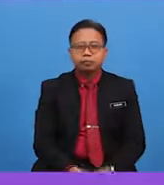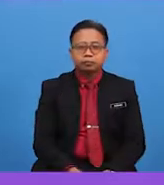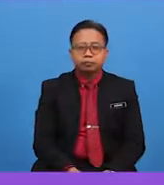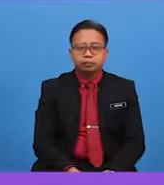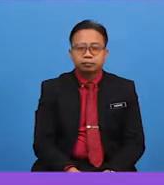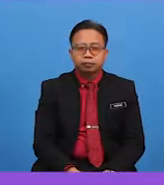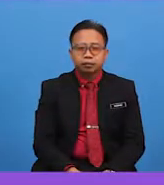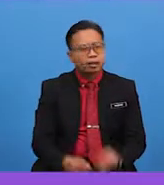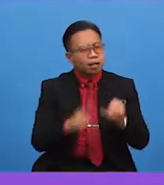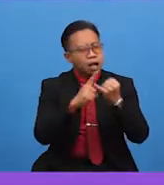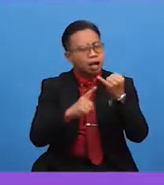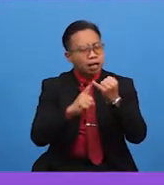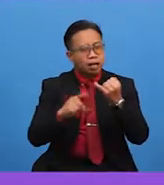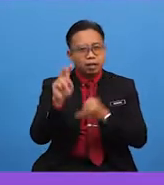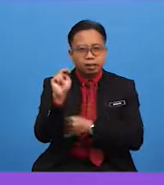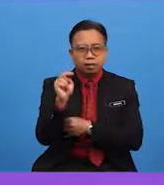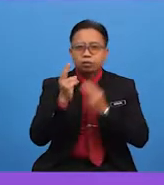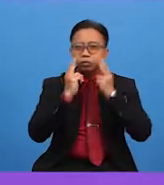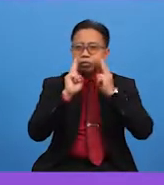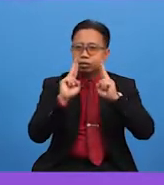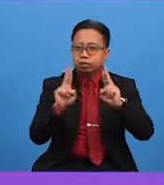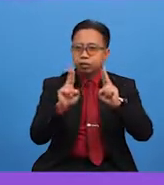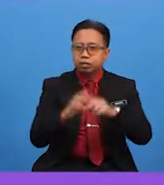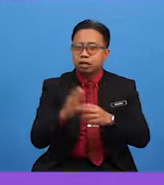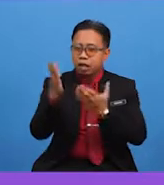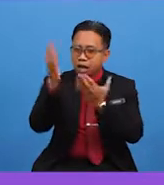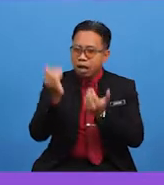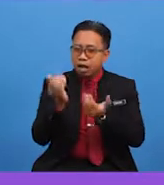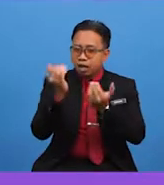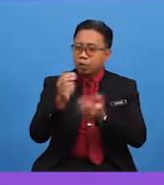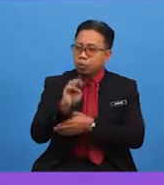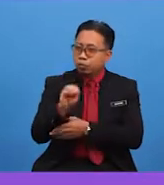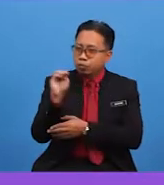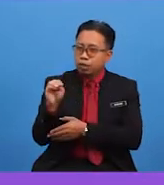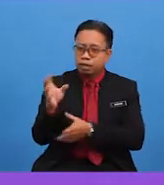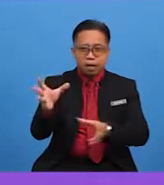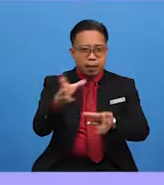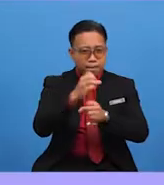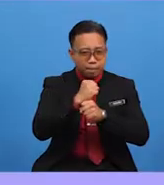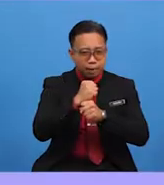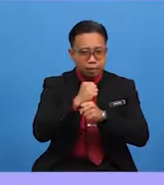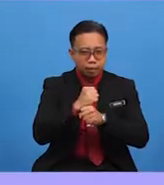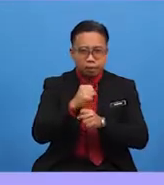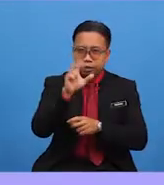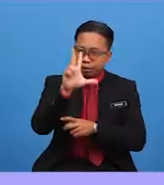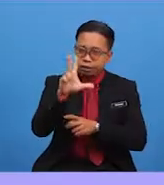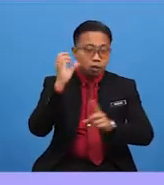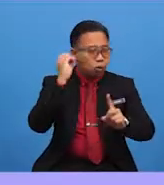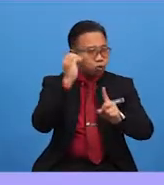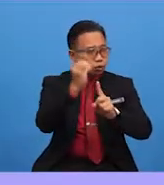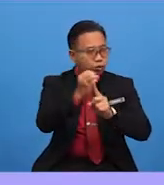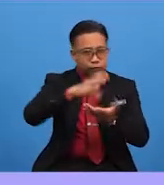Di akhir rancangan nanti, Ustazah Hana harap semua murid dapat mencapai 3